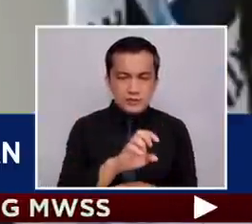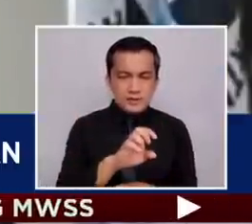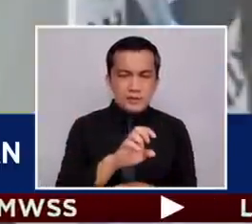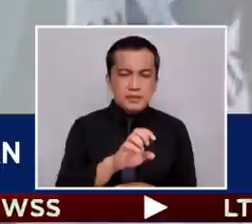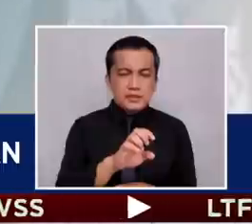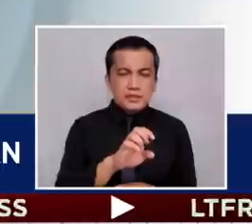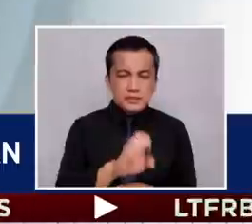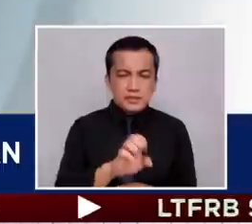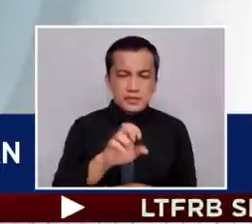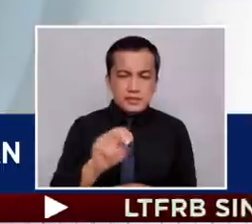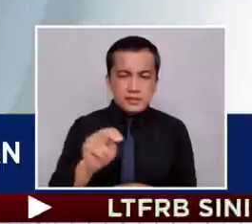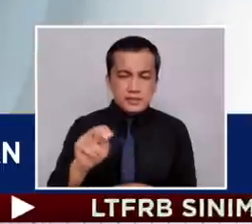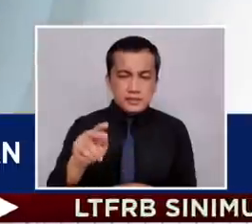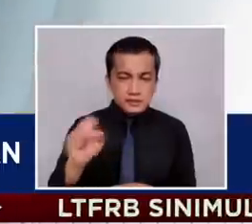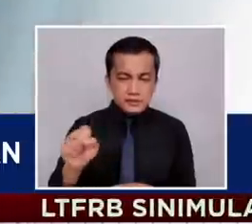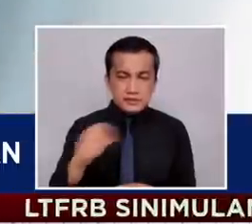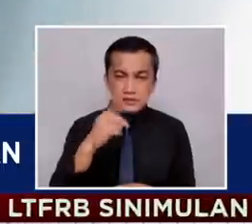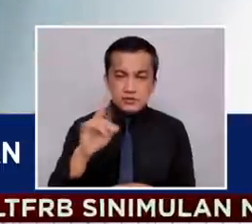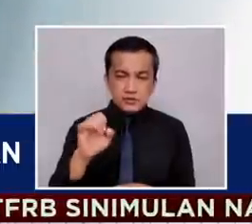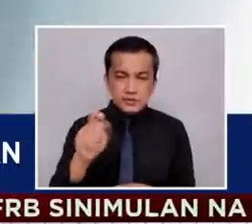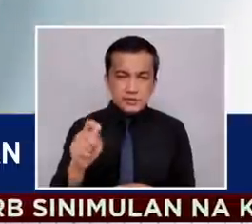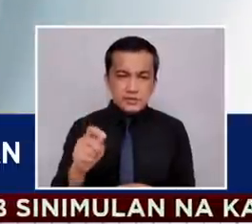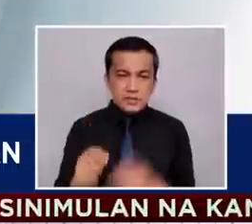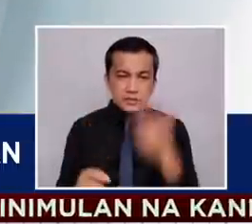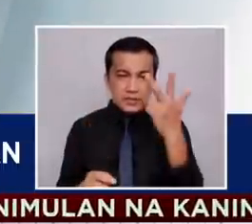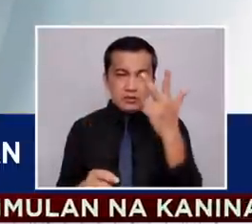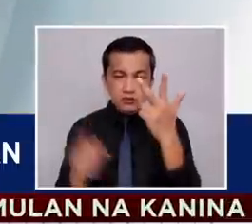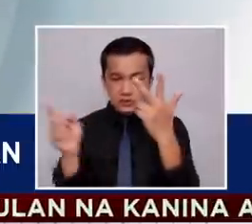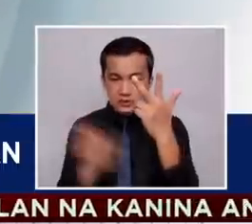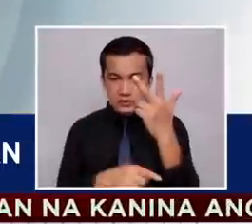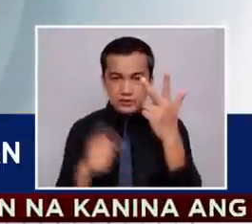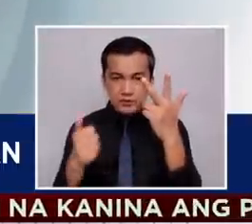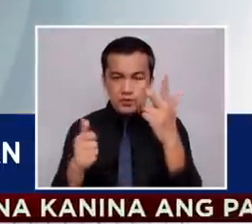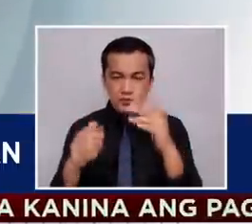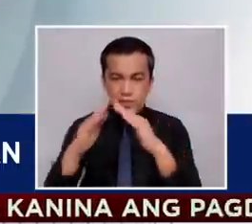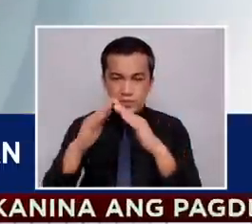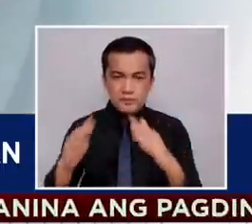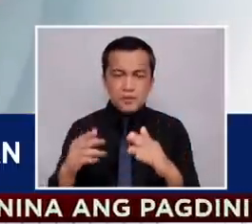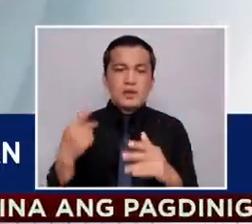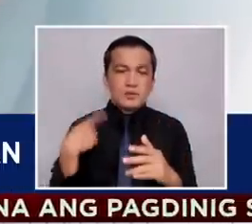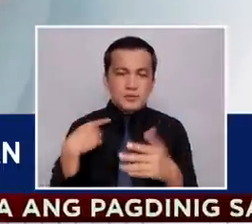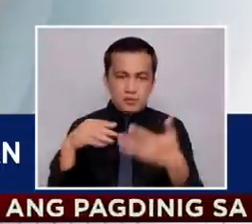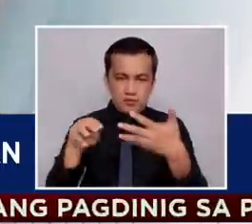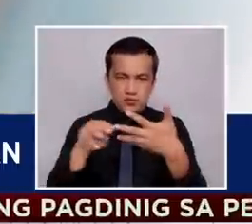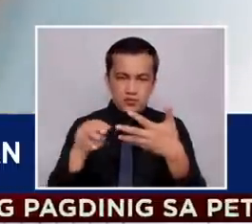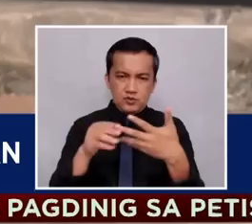DOST, lumalabas na 3 sa 10 households ang nakakaranas ng moderate food